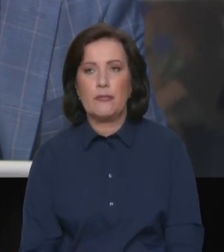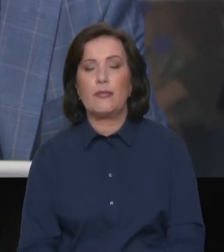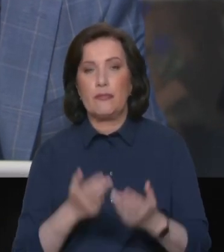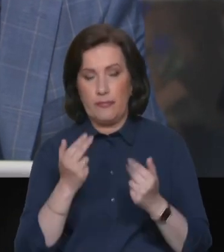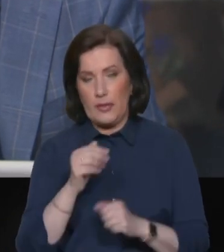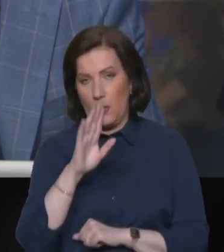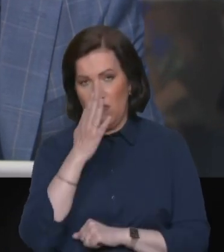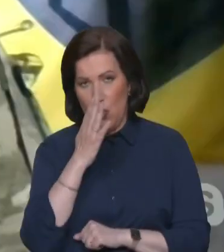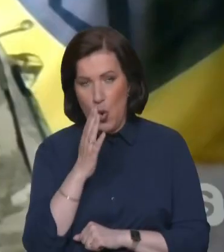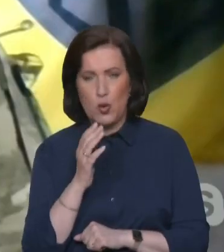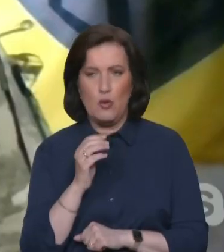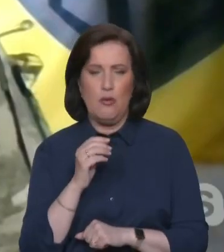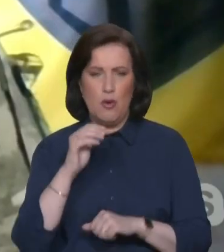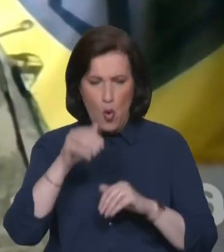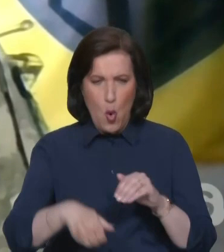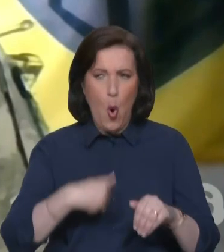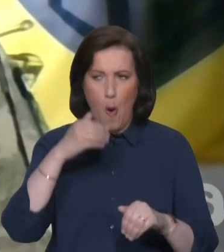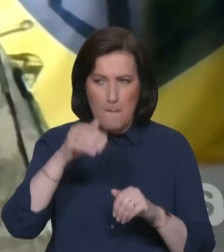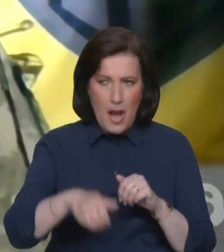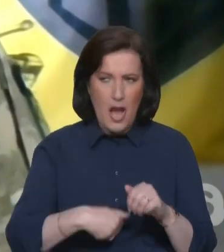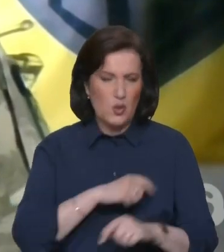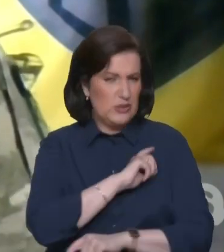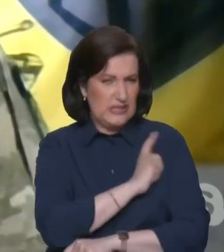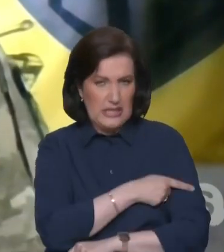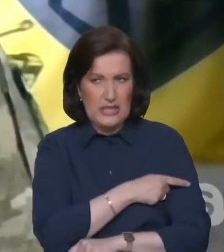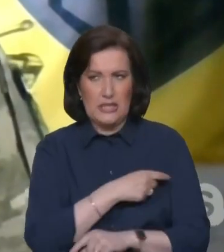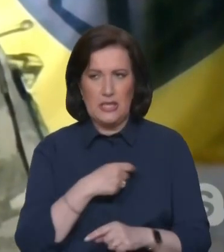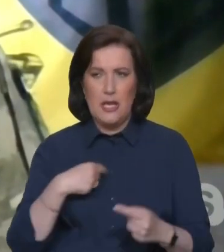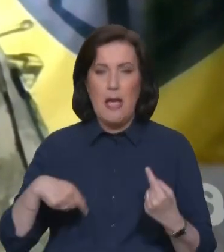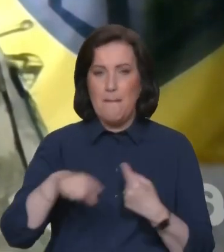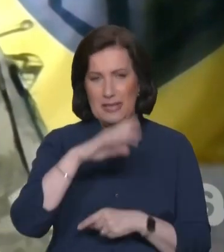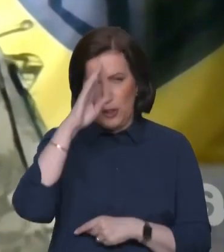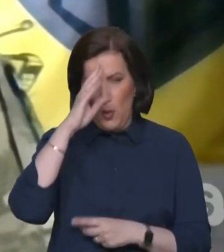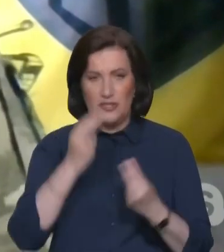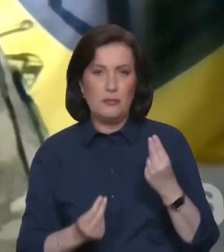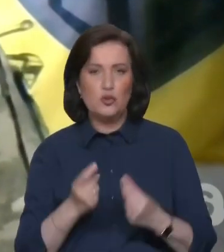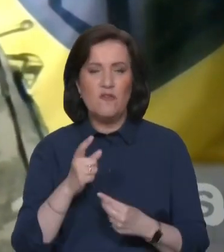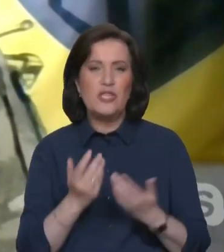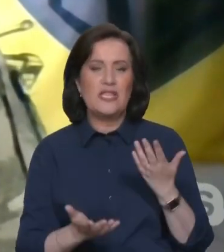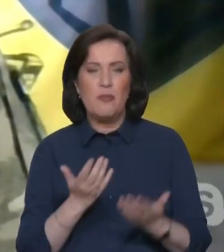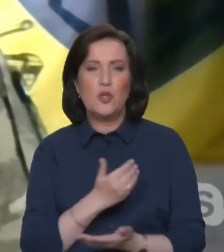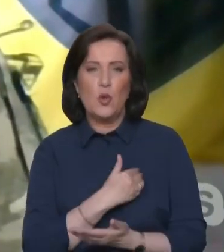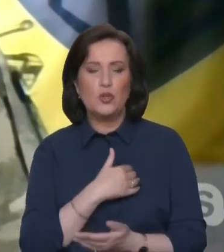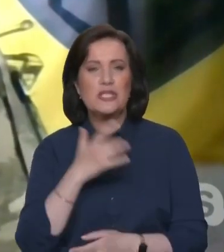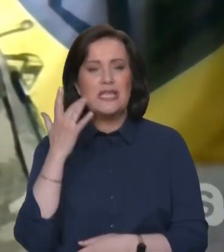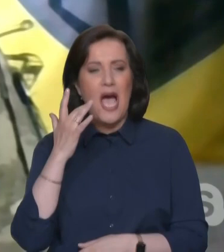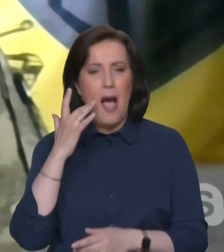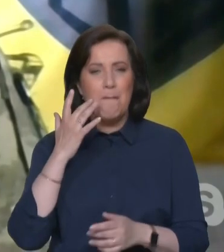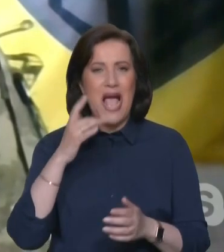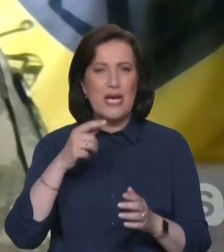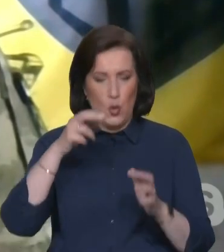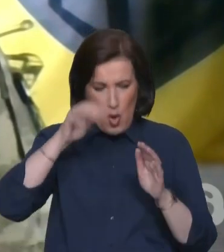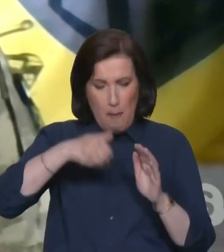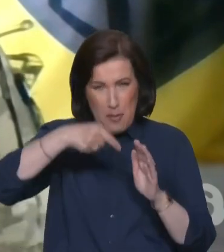Так, ворог окопується, копають дуже сильно. Ми між собою з хлопцями жартуємо, що вони, напевно, хочуть на Америку знизу